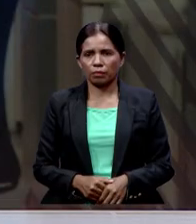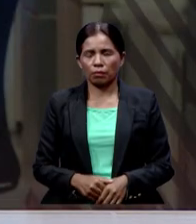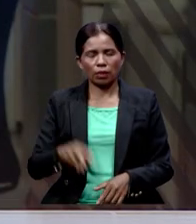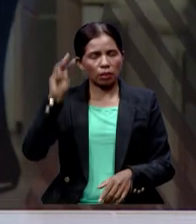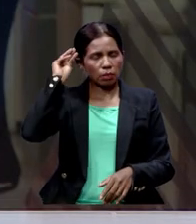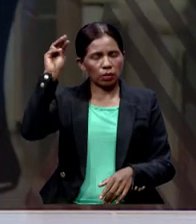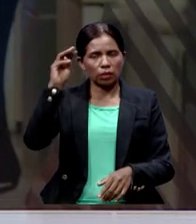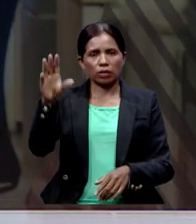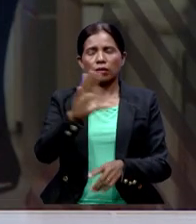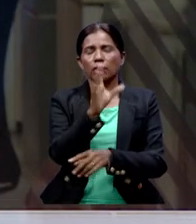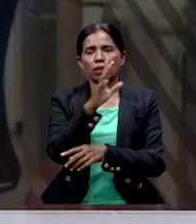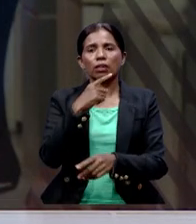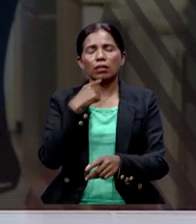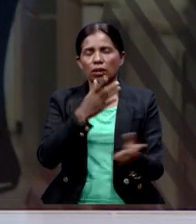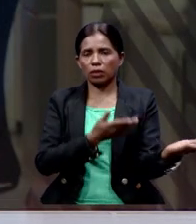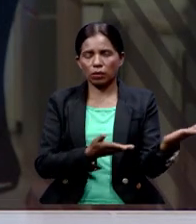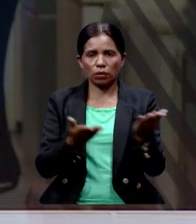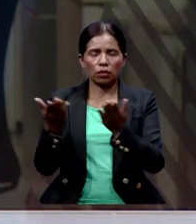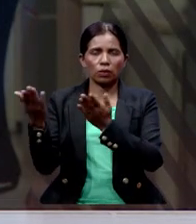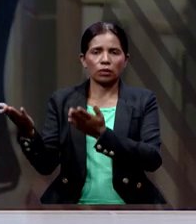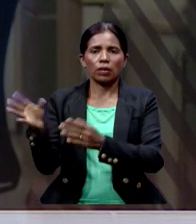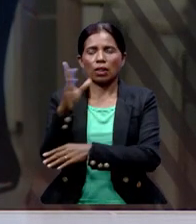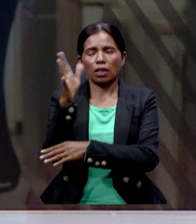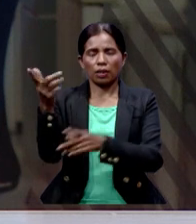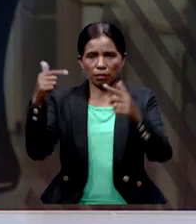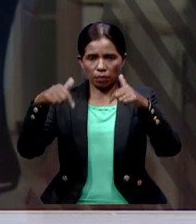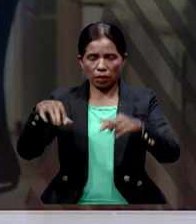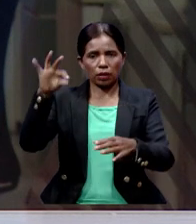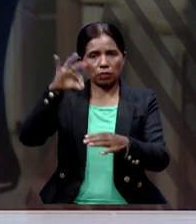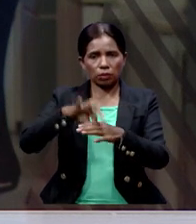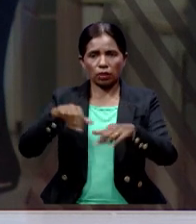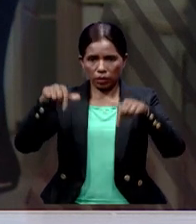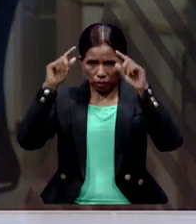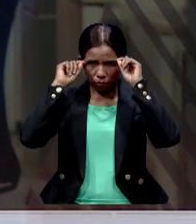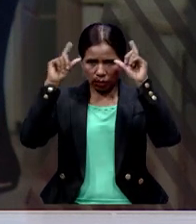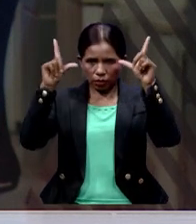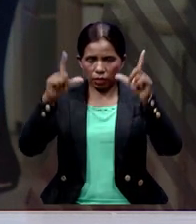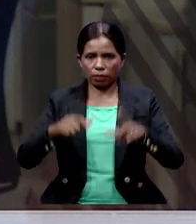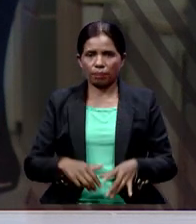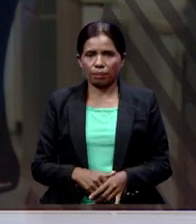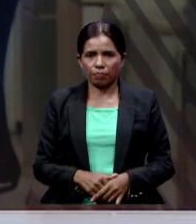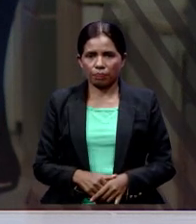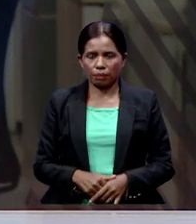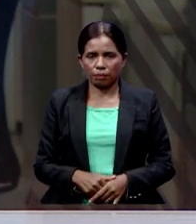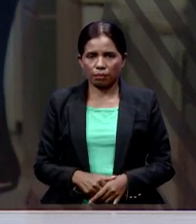Ministrul Florești de Coreea, Selori Aihorish Balun, husi Coreea mai cură ia Timor-Leste.